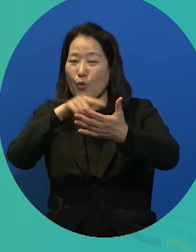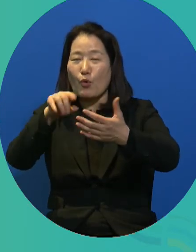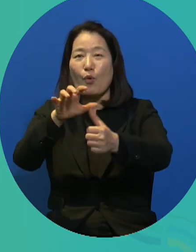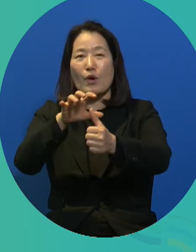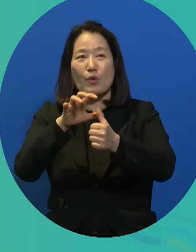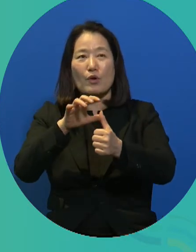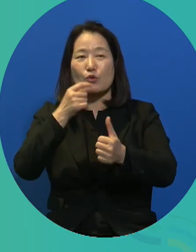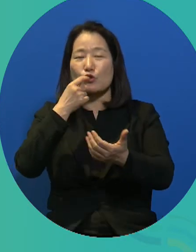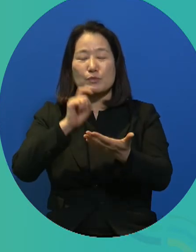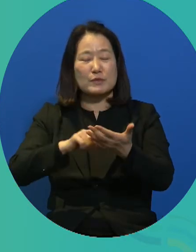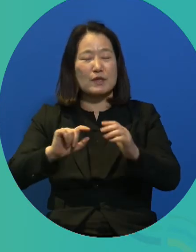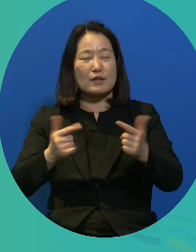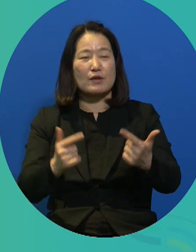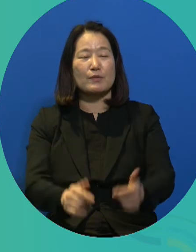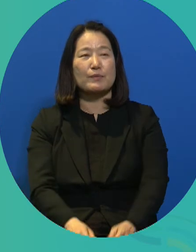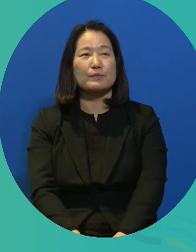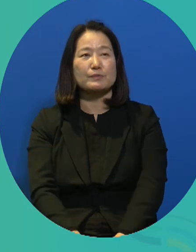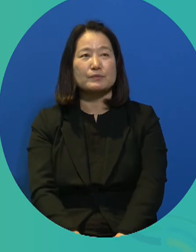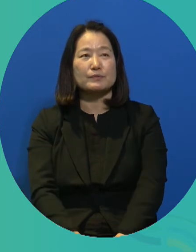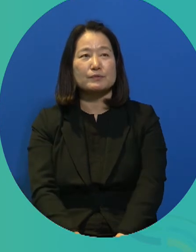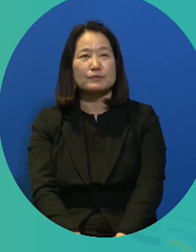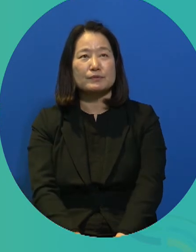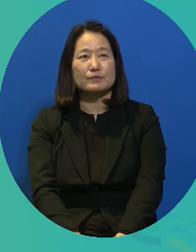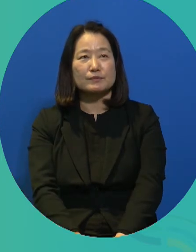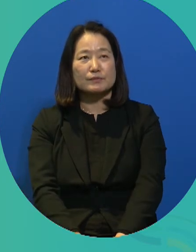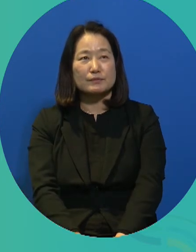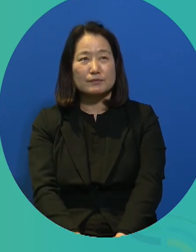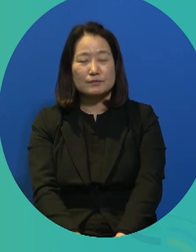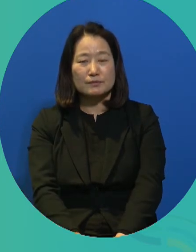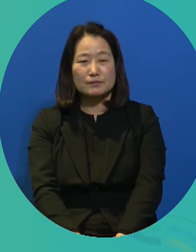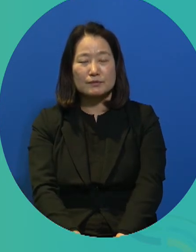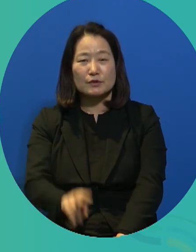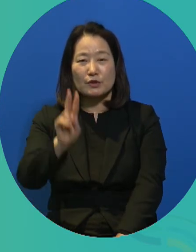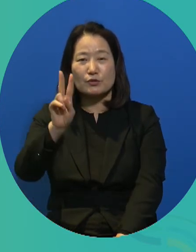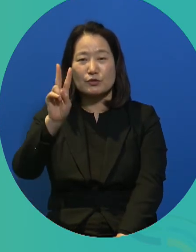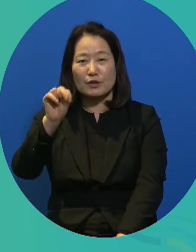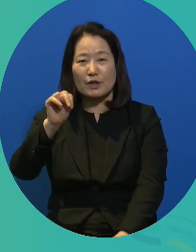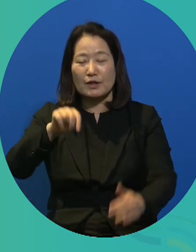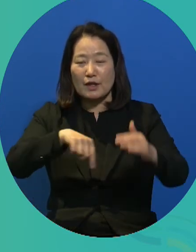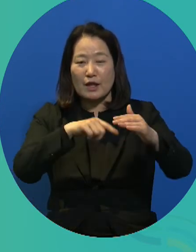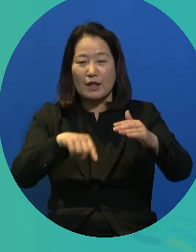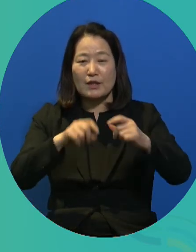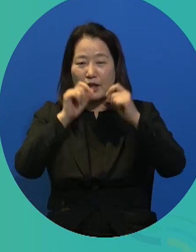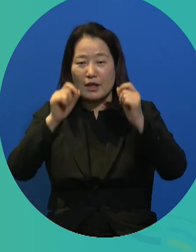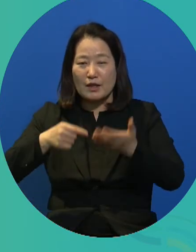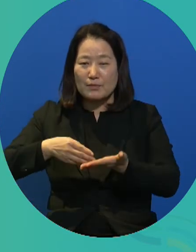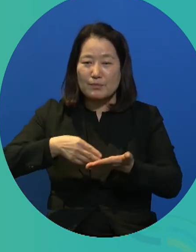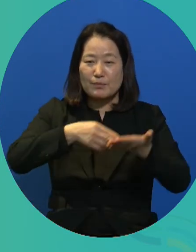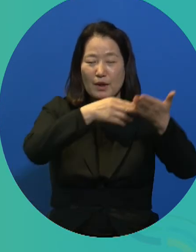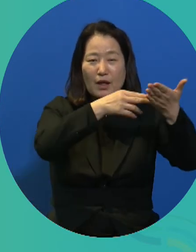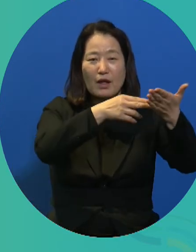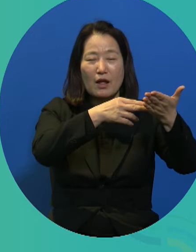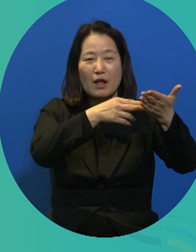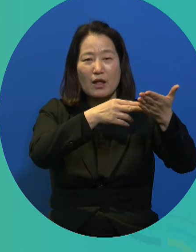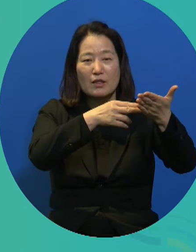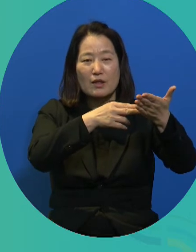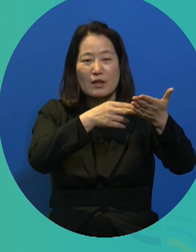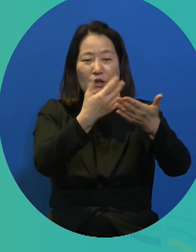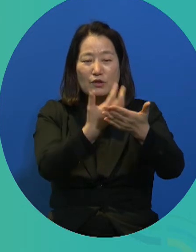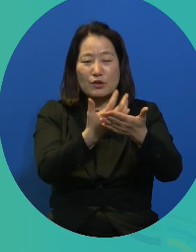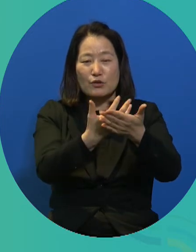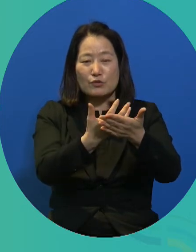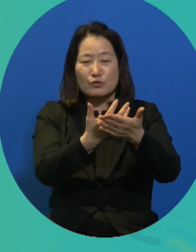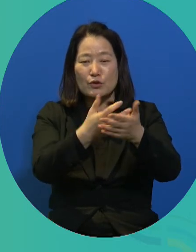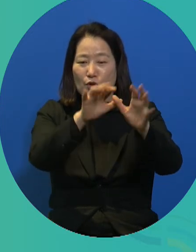짚어보려고 합니다. 일단 이 유엔에 이제 개인 진정을 제기하는 진정서 작성 등에 대한